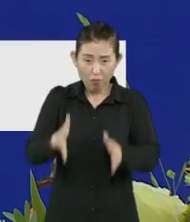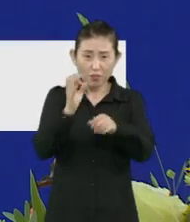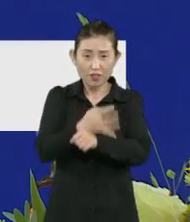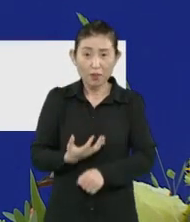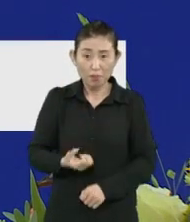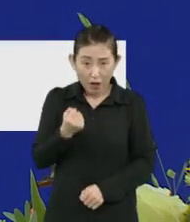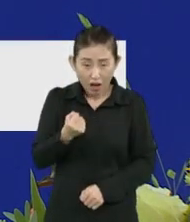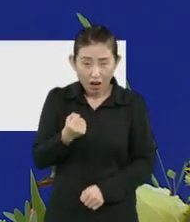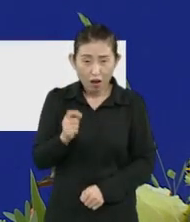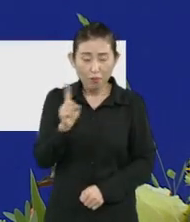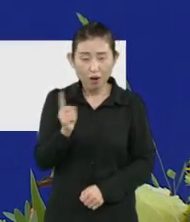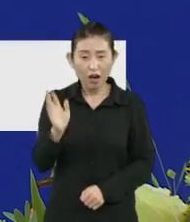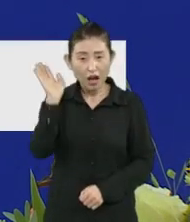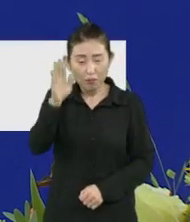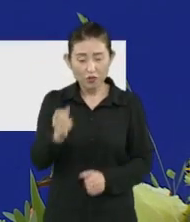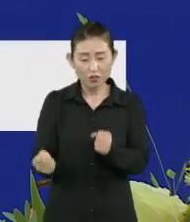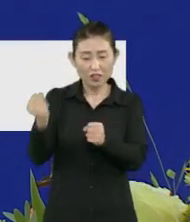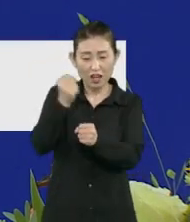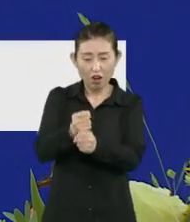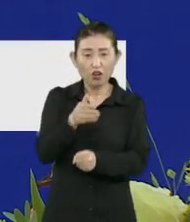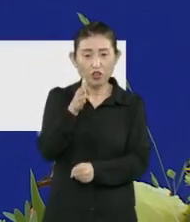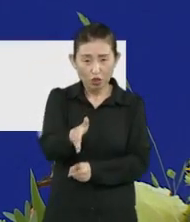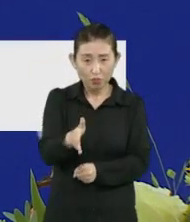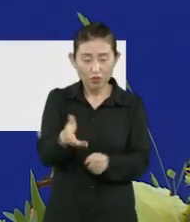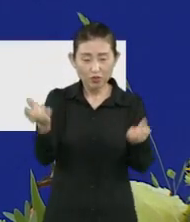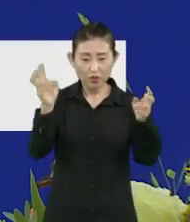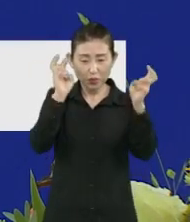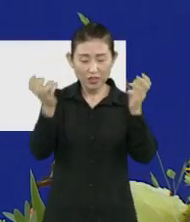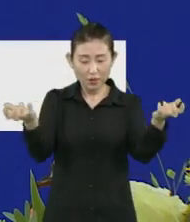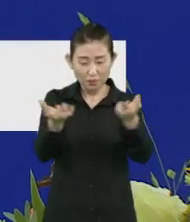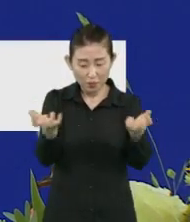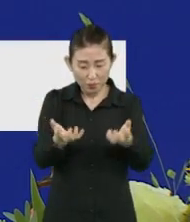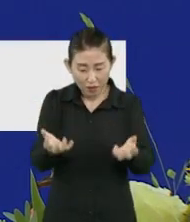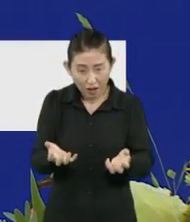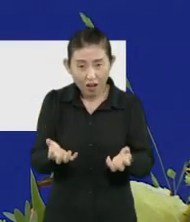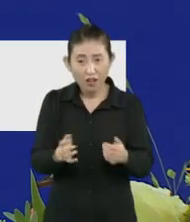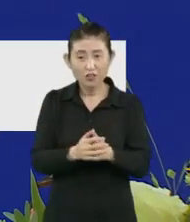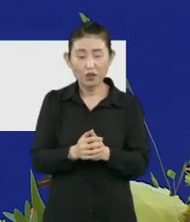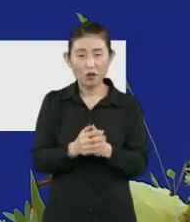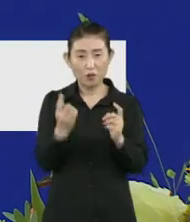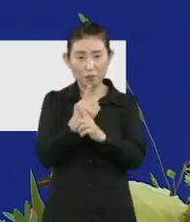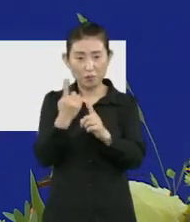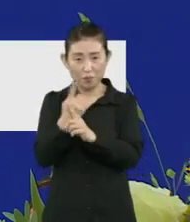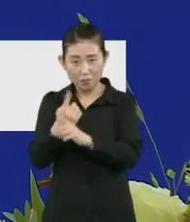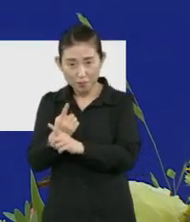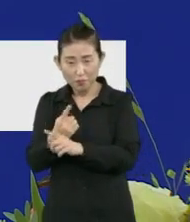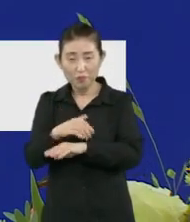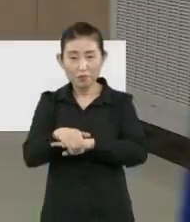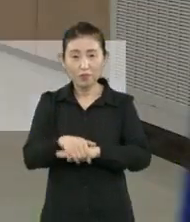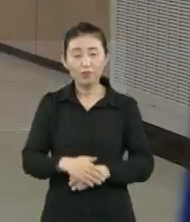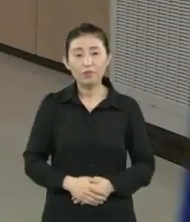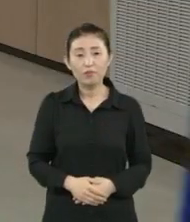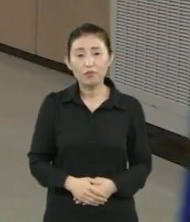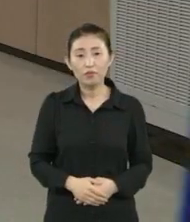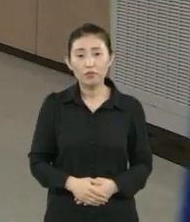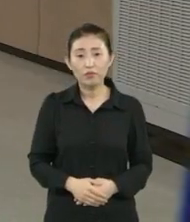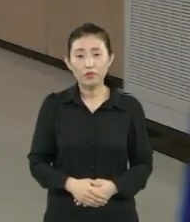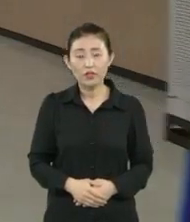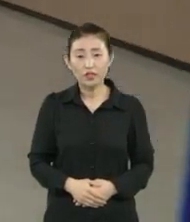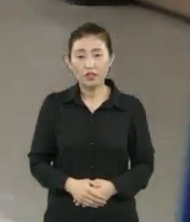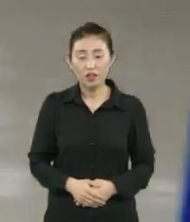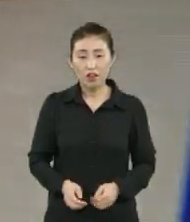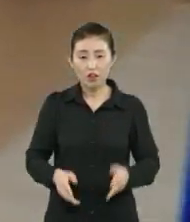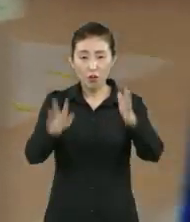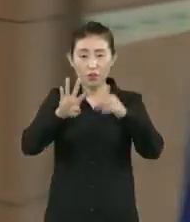창업의 새로운 허브로서 의 기능을 할 수 있도록 설계하고 풍겨 나갈 계획입니다 씨가